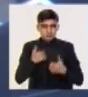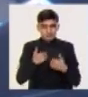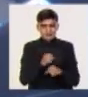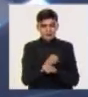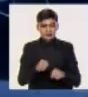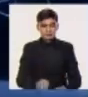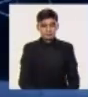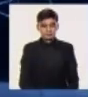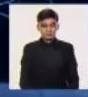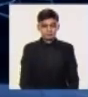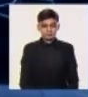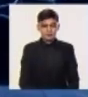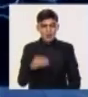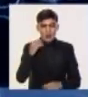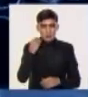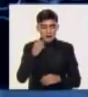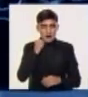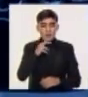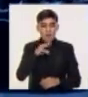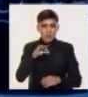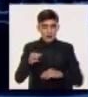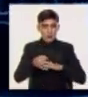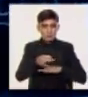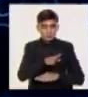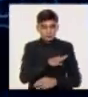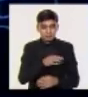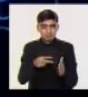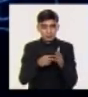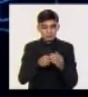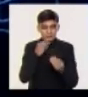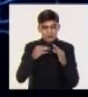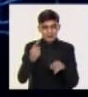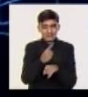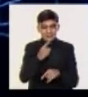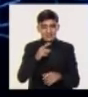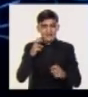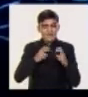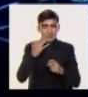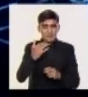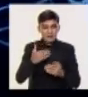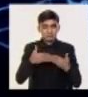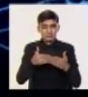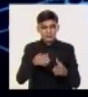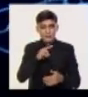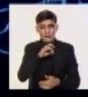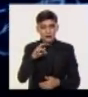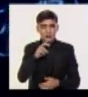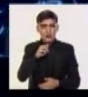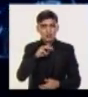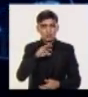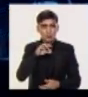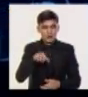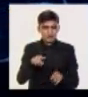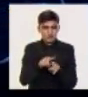чревата. В Акмолинской области растет спрос на продукцию единственного в стране завода по выпуску паровых котлов. Только